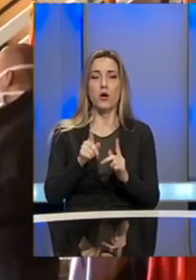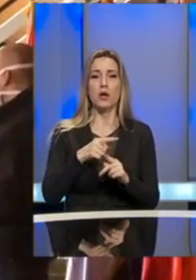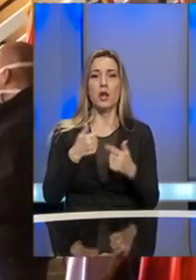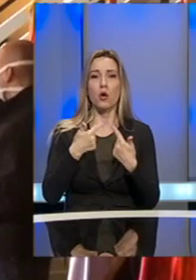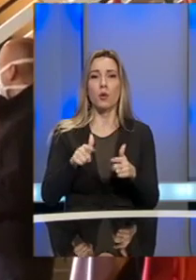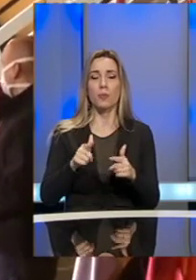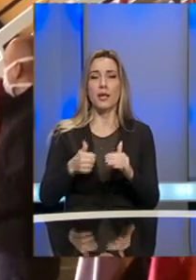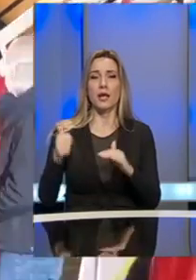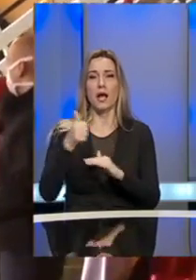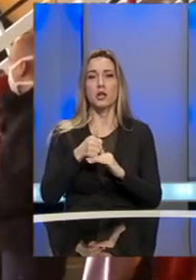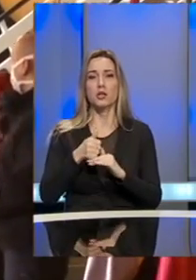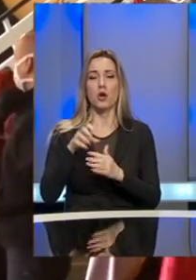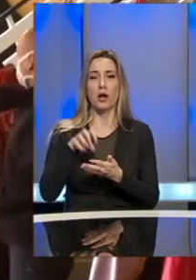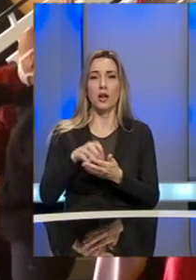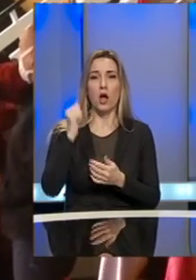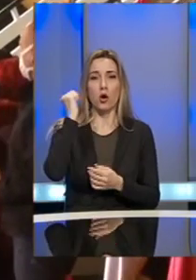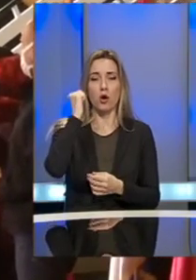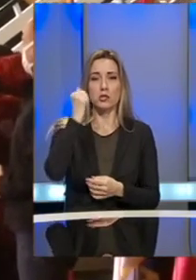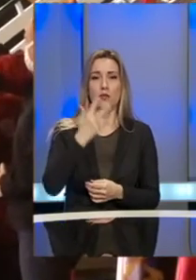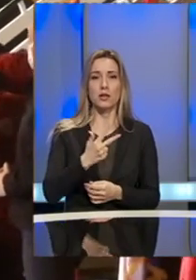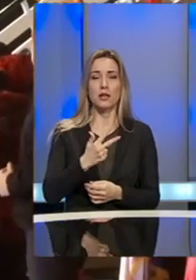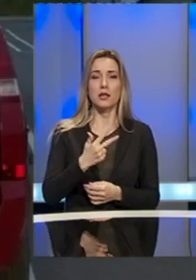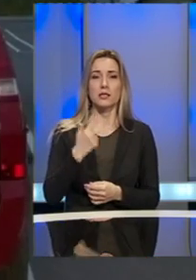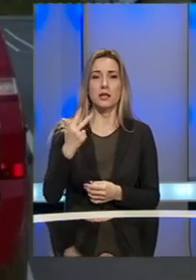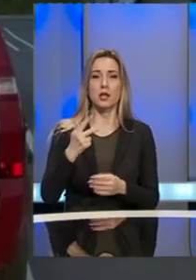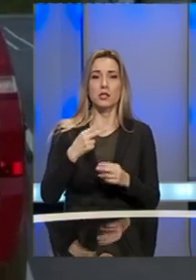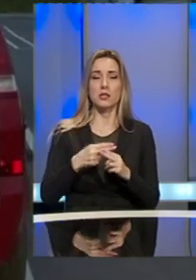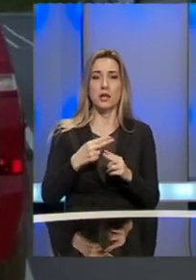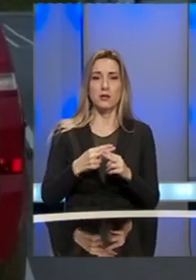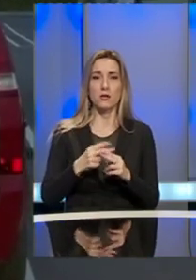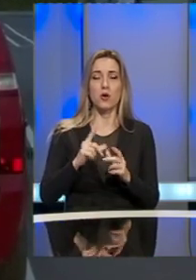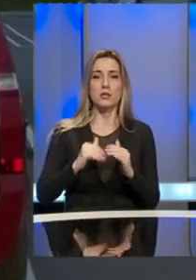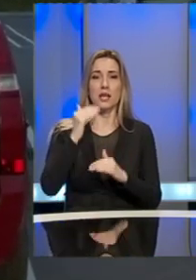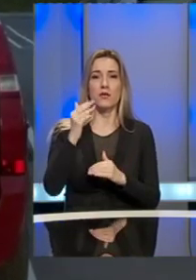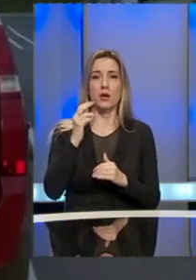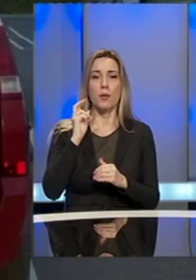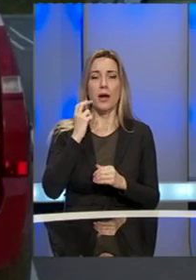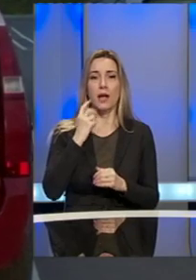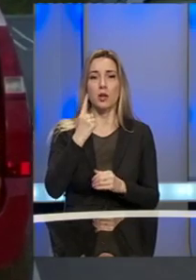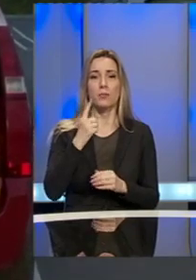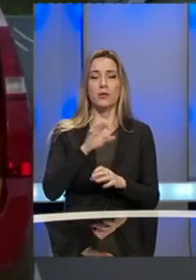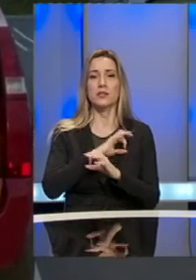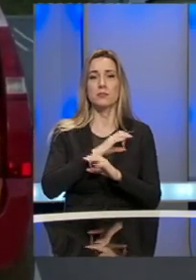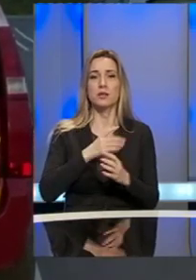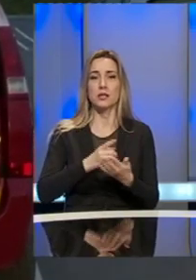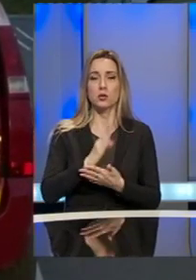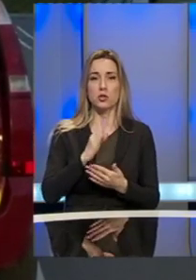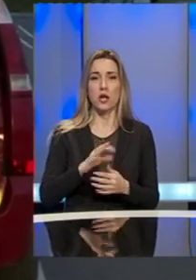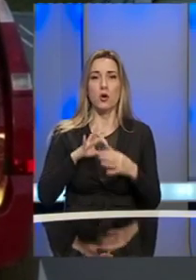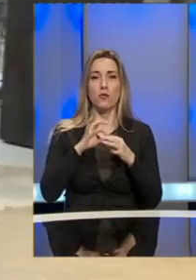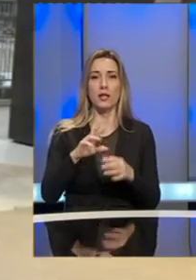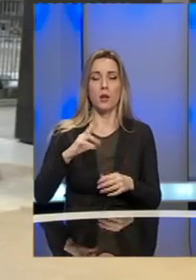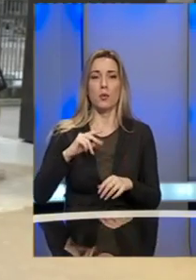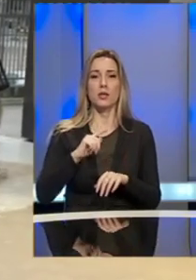nadležnih organa. A na Kosovu je 33 zaraženih. U Sjevernoj Makedoniji je zabilježen prvi smrtni slučaj. Uveden